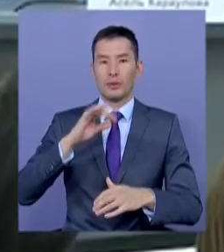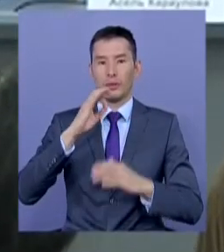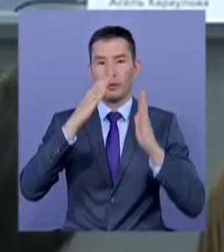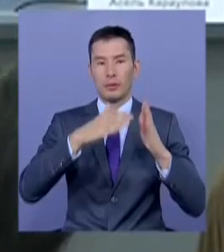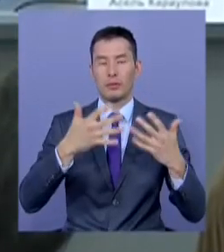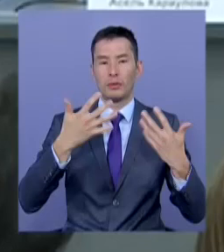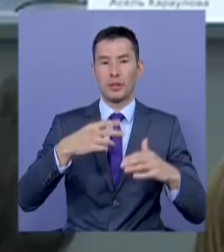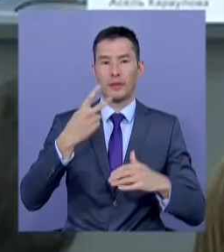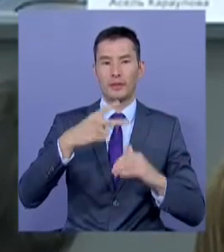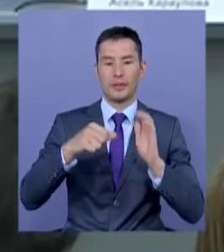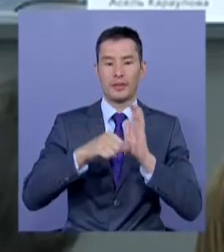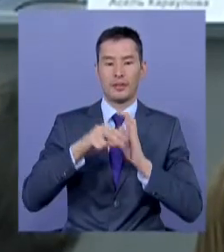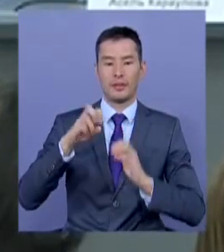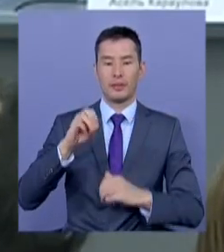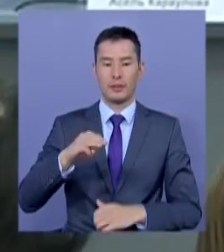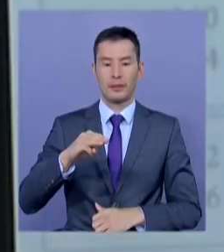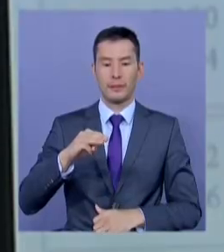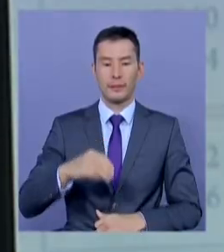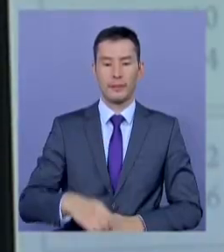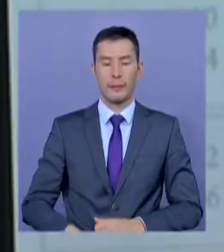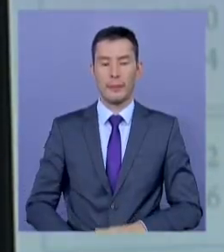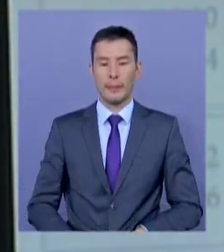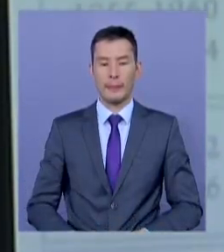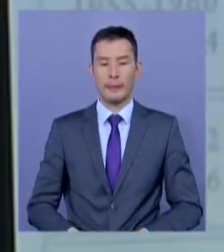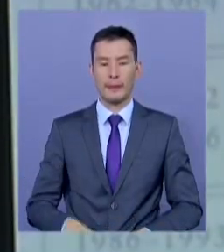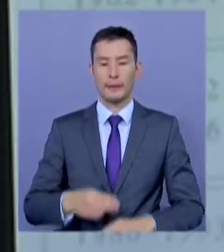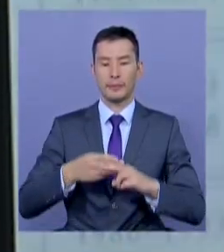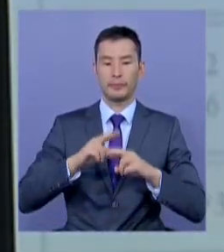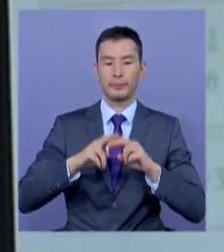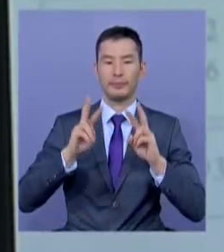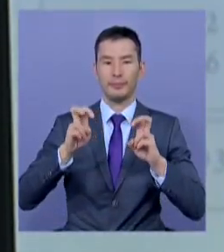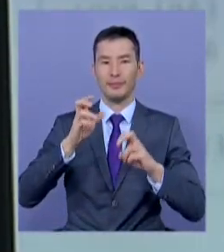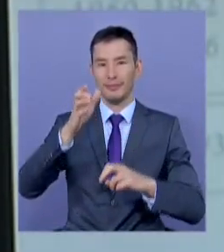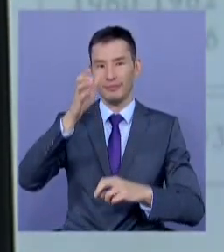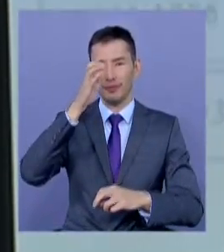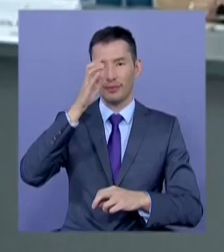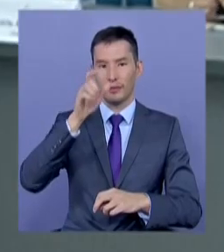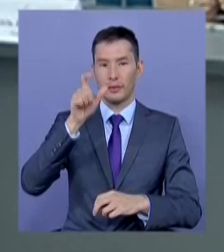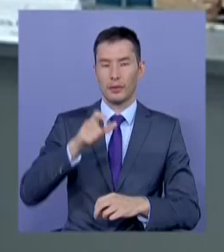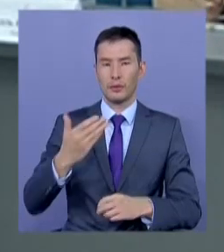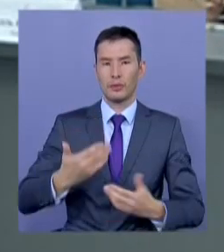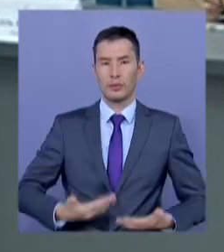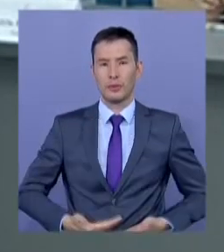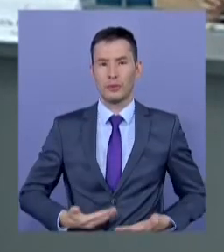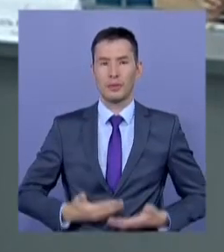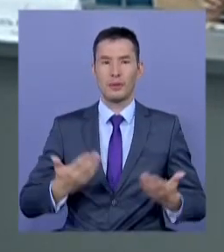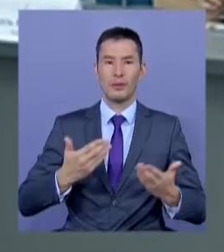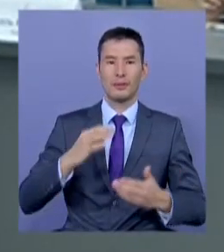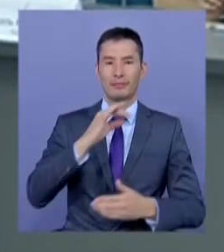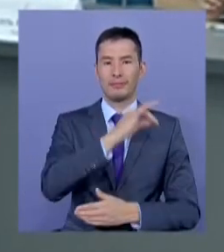26 жыл толуына орайластырылып іске қосылды. Мұнда академиктің өміріне қатысты құнды мұрағаттар ұсынылған. Кез келген